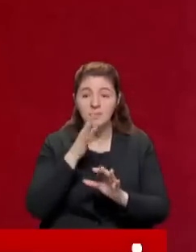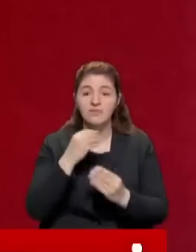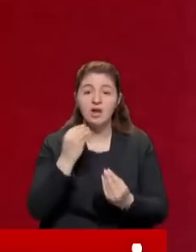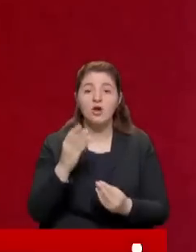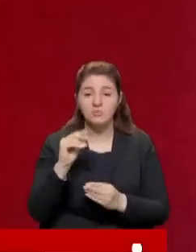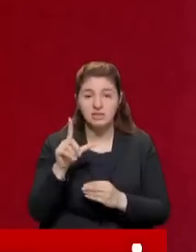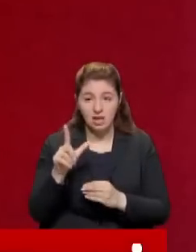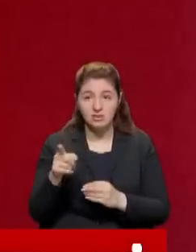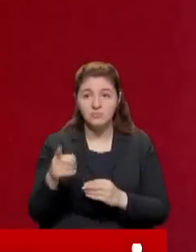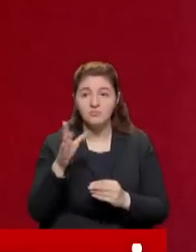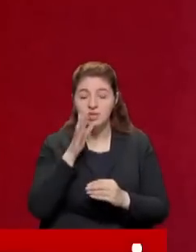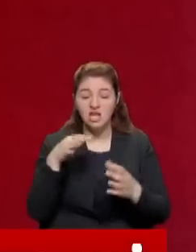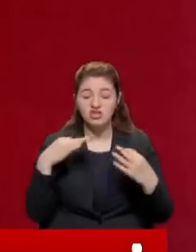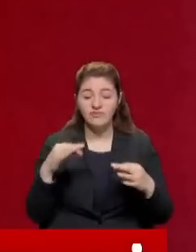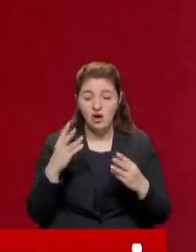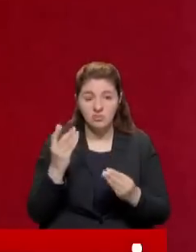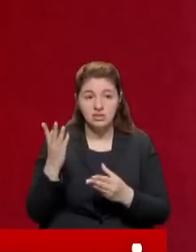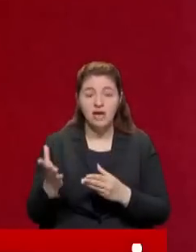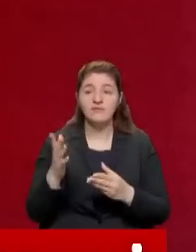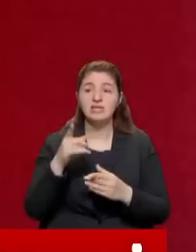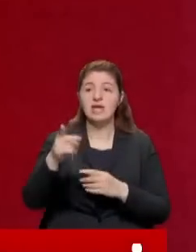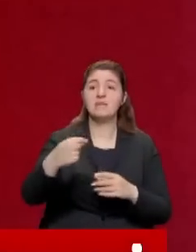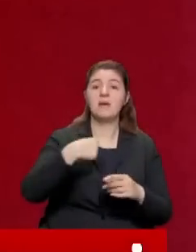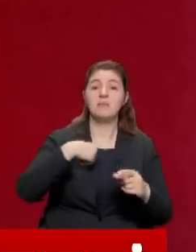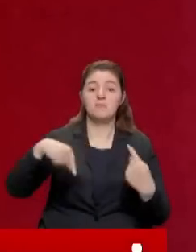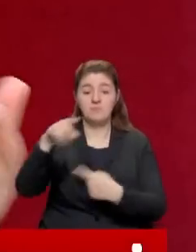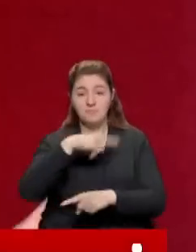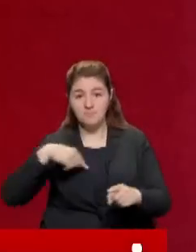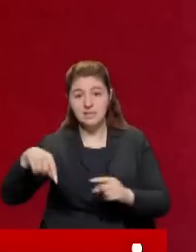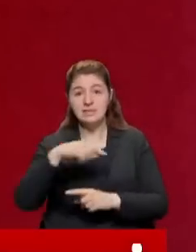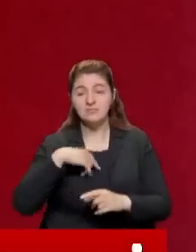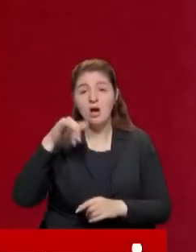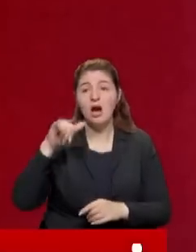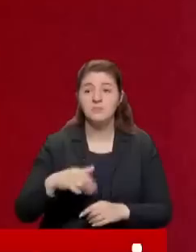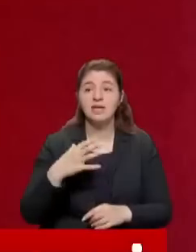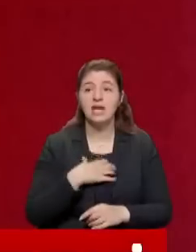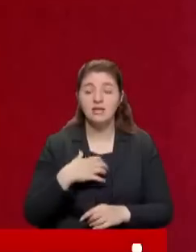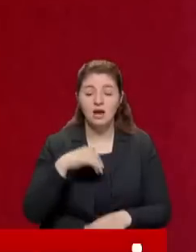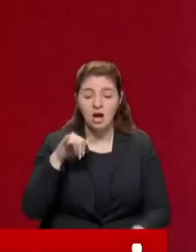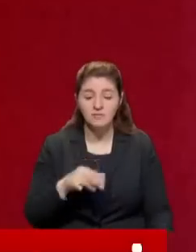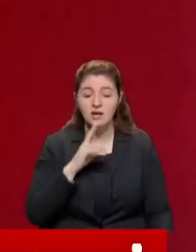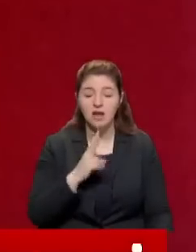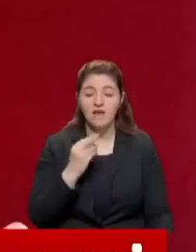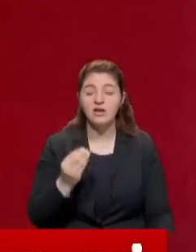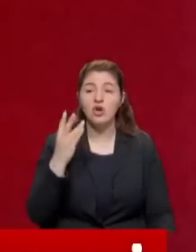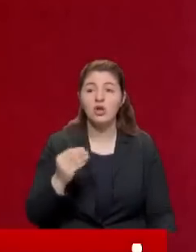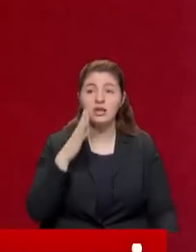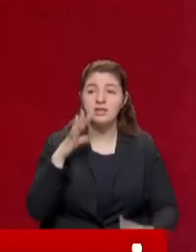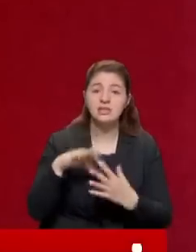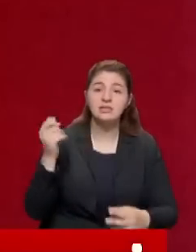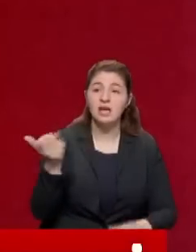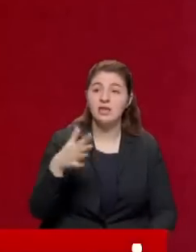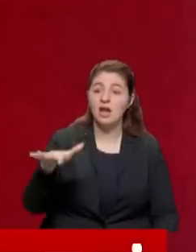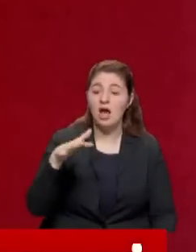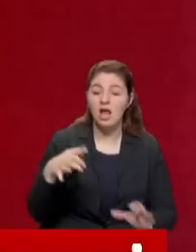bilgilendirmesine, bilgilerin şeffaf olmasına ve senin benim bizim hakkımızda, kendi hakkımızda karar verecek olan insanlara